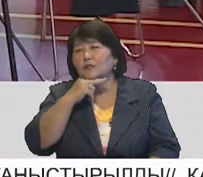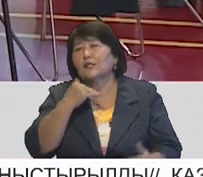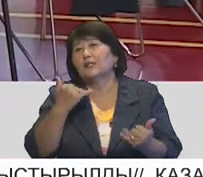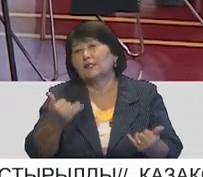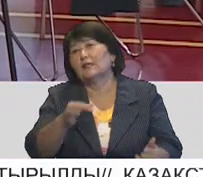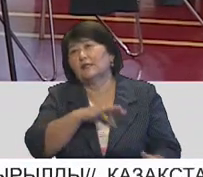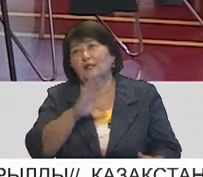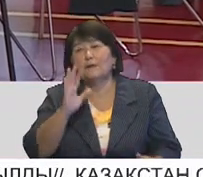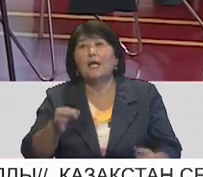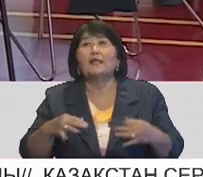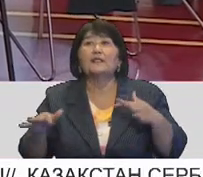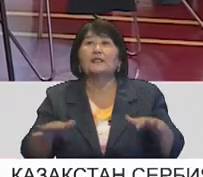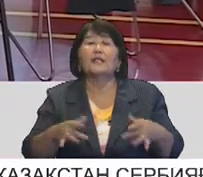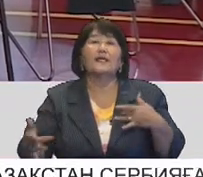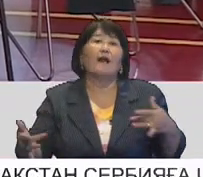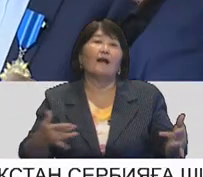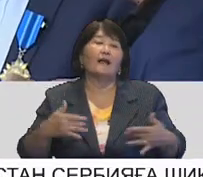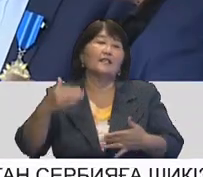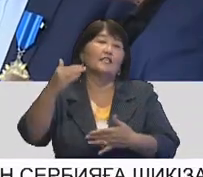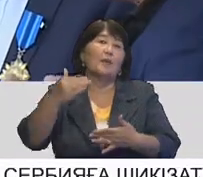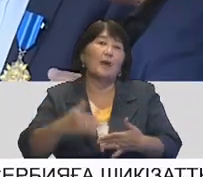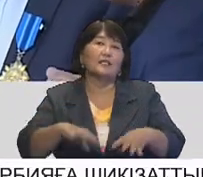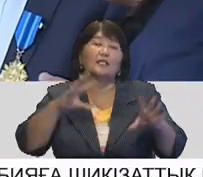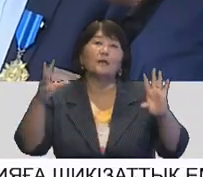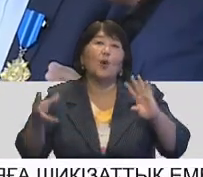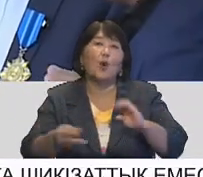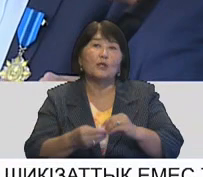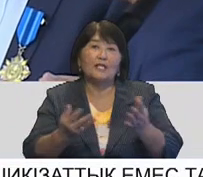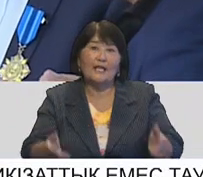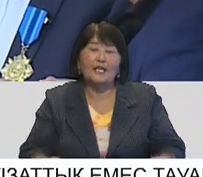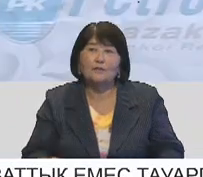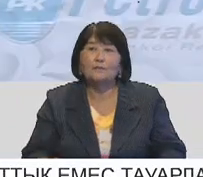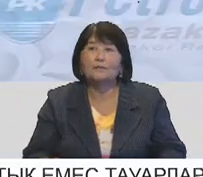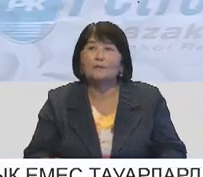берсін. Салтанатты шара концерттік бағдарламамен қорытындыланды.